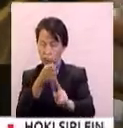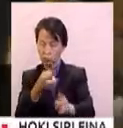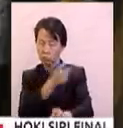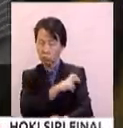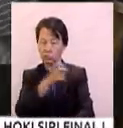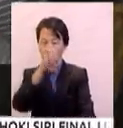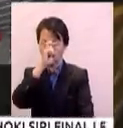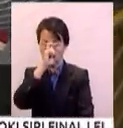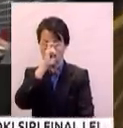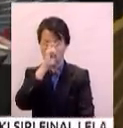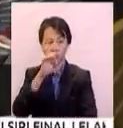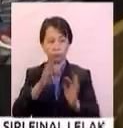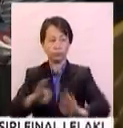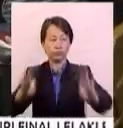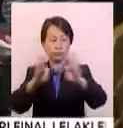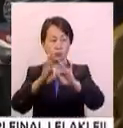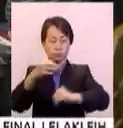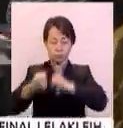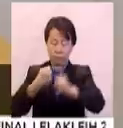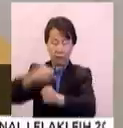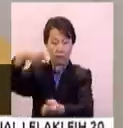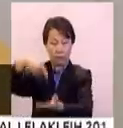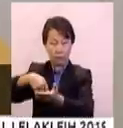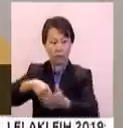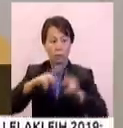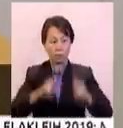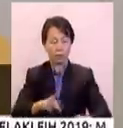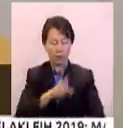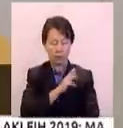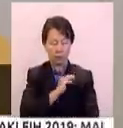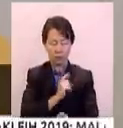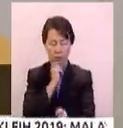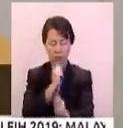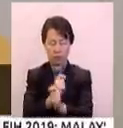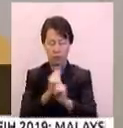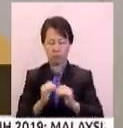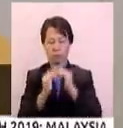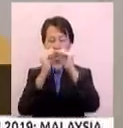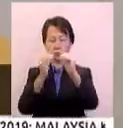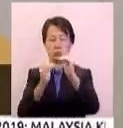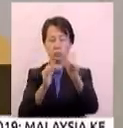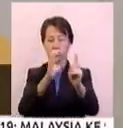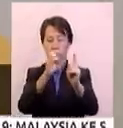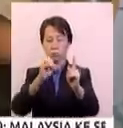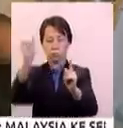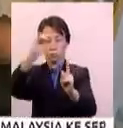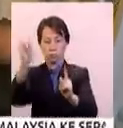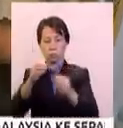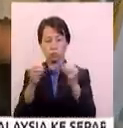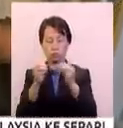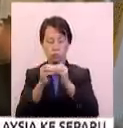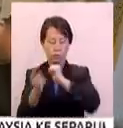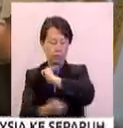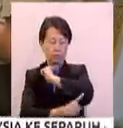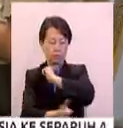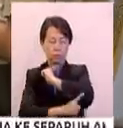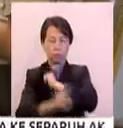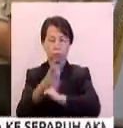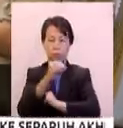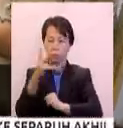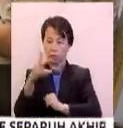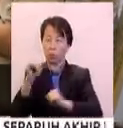paling utama. Justru tahun ini sahaja, pihak kementerian menetapkan peningkatan 100% jumlah denda serta kes